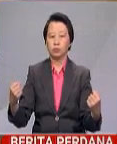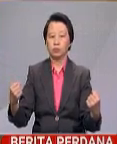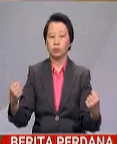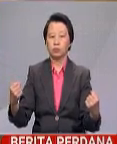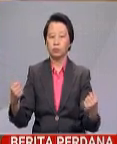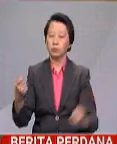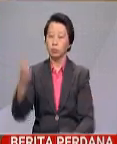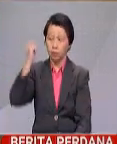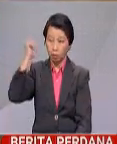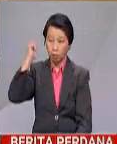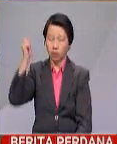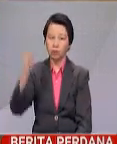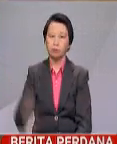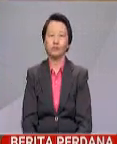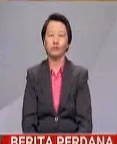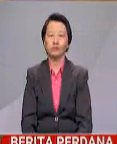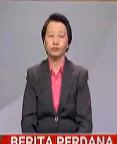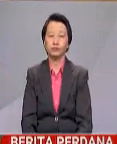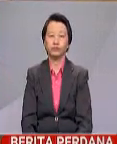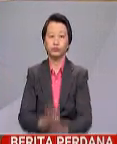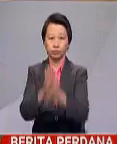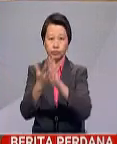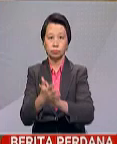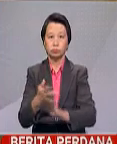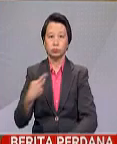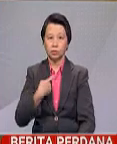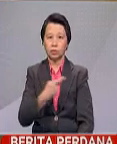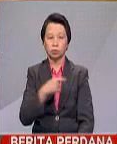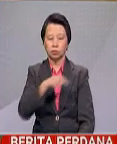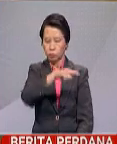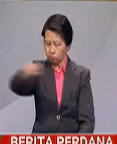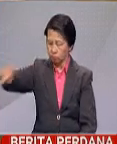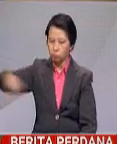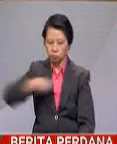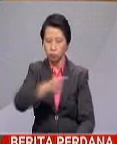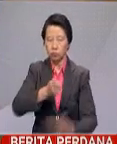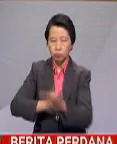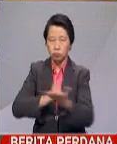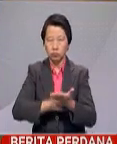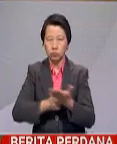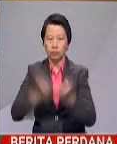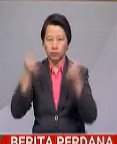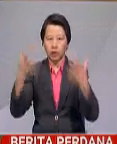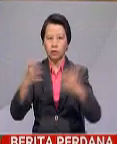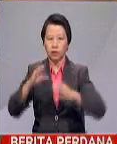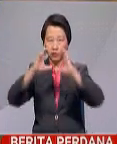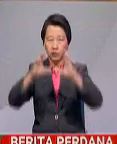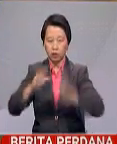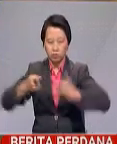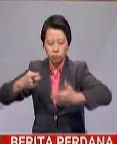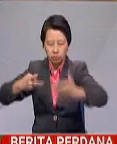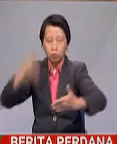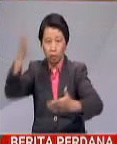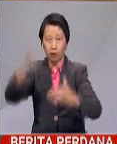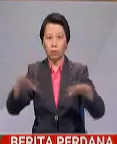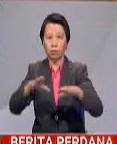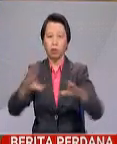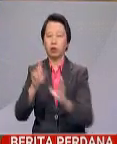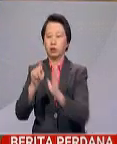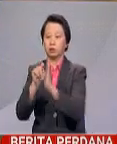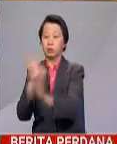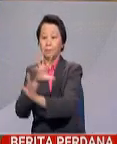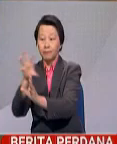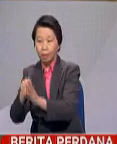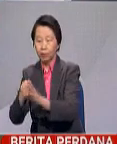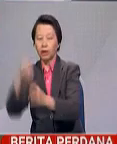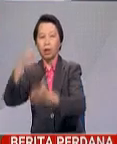sebentar tadi. So kita banyak langkah-langkah yang kita akan buat, termasuklah apa yang